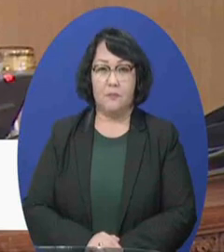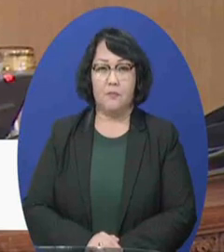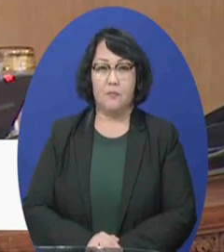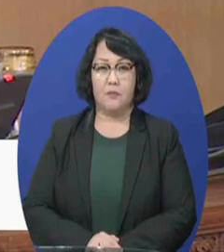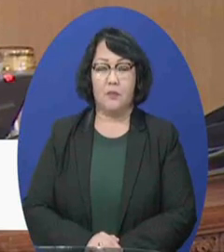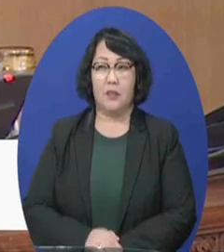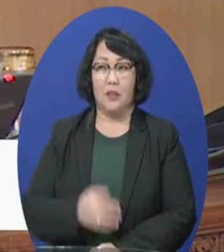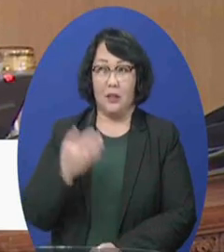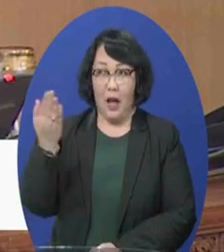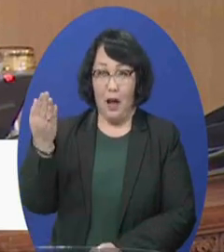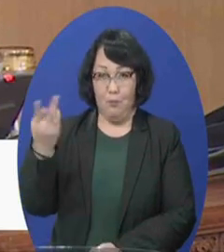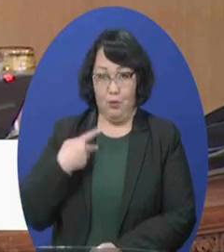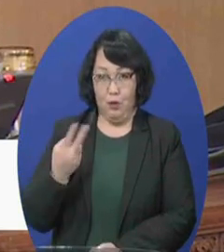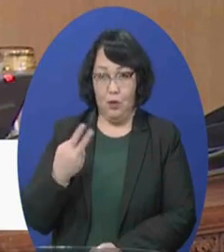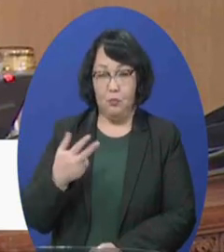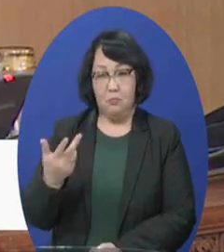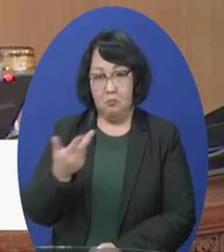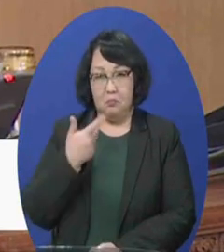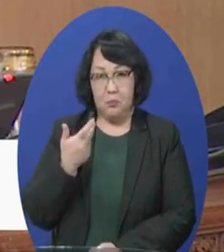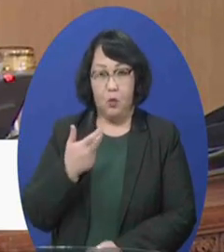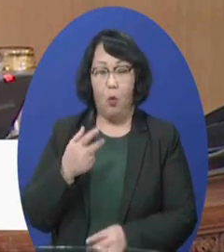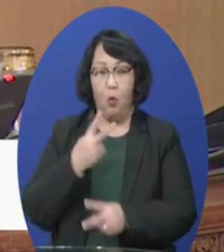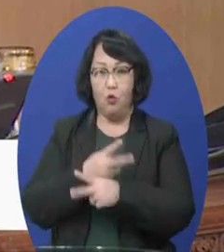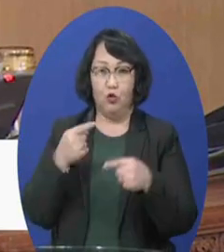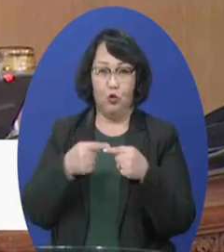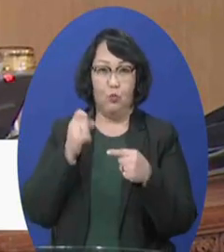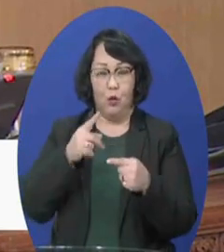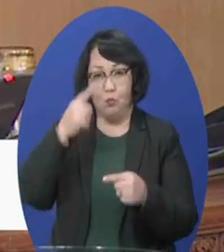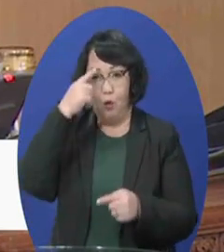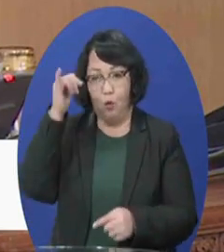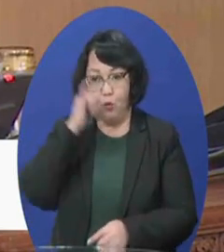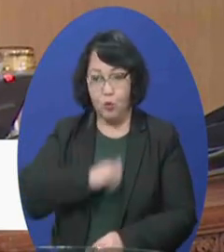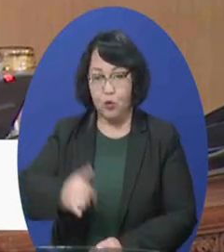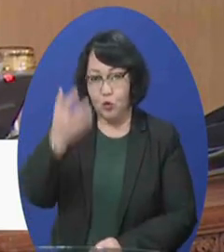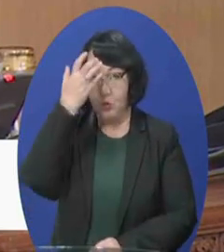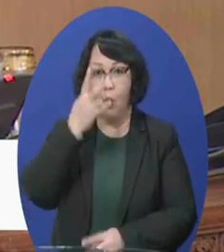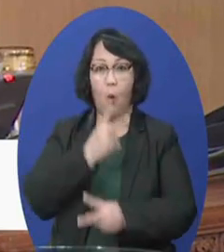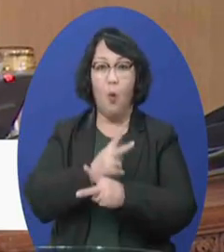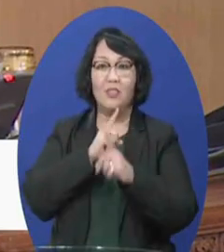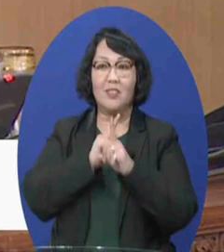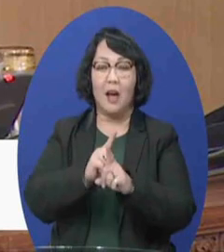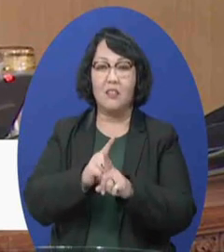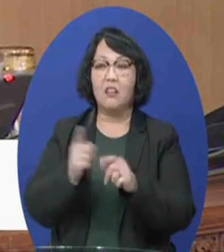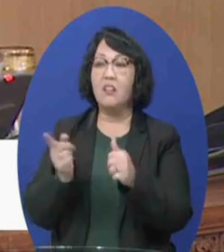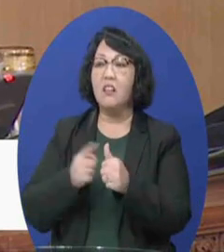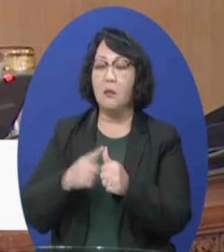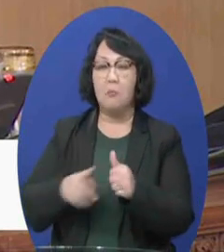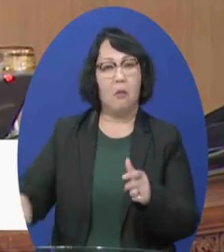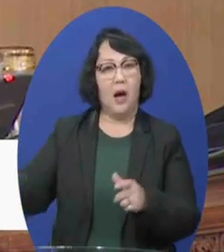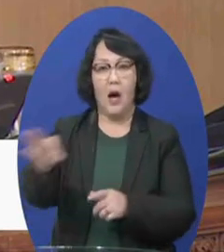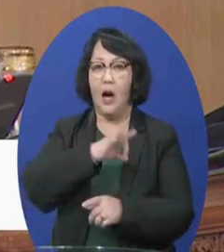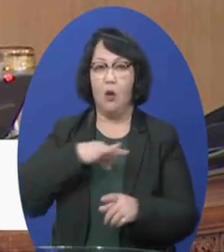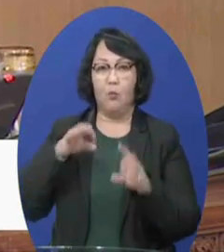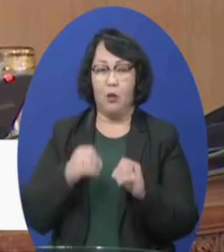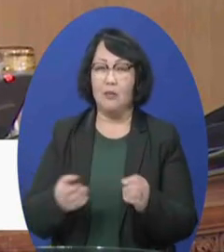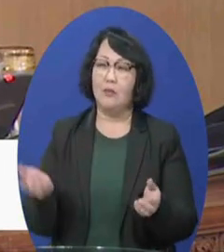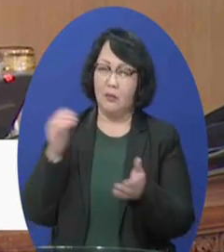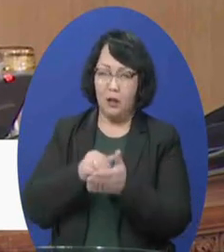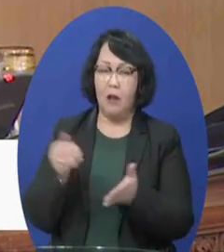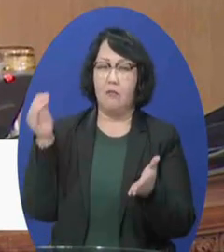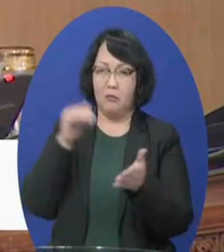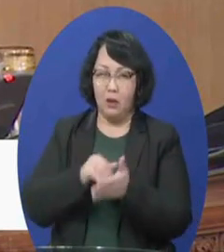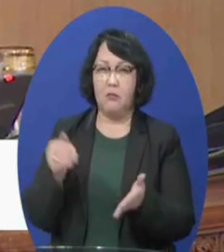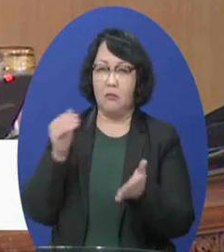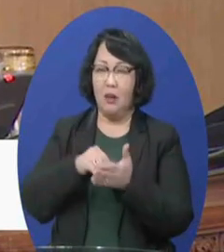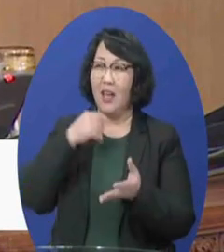Хэрвээ та бид нар хууль зөрчвөл энэ Монголын төрд хууль биелүүлдэг газар үгүй болох шүү гэдгийг би удаа дараа хэлсэн. Удаа